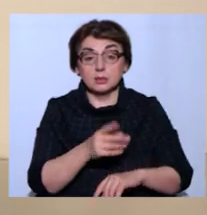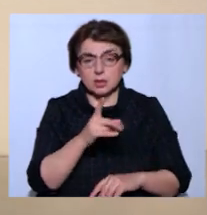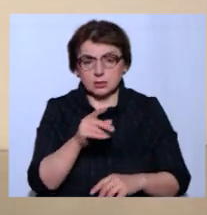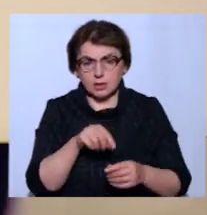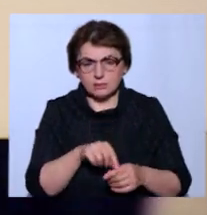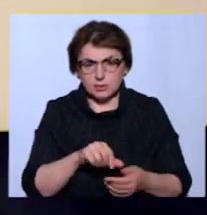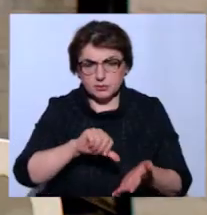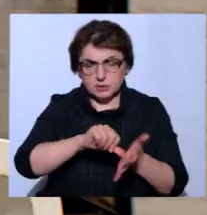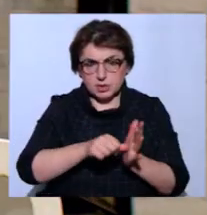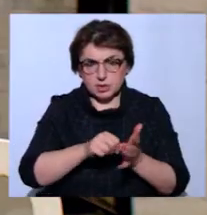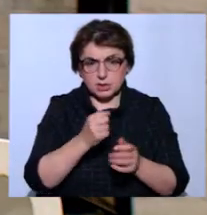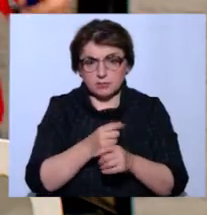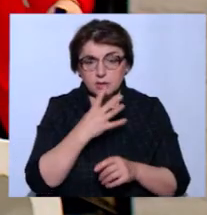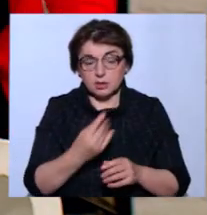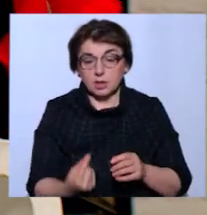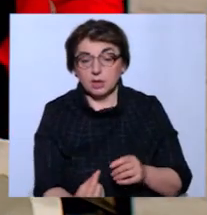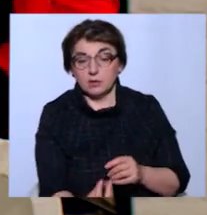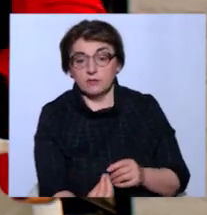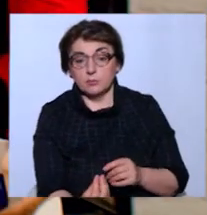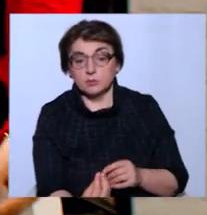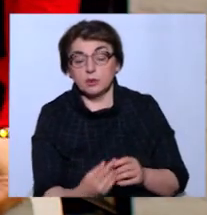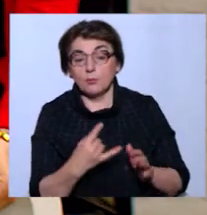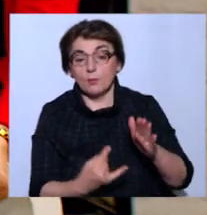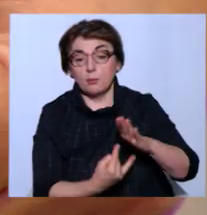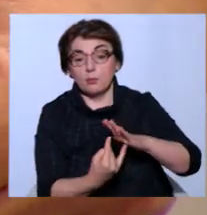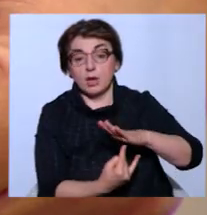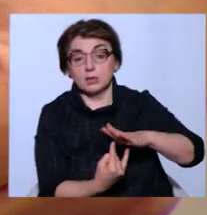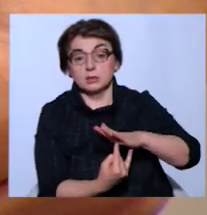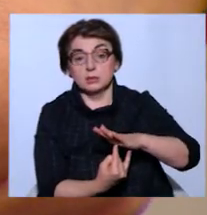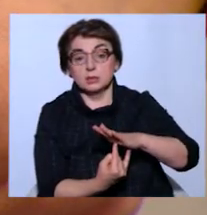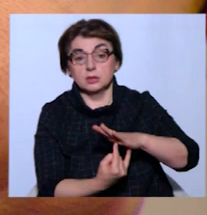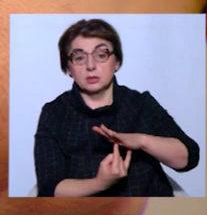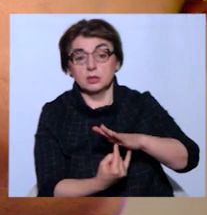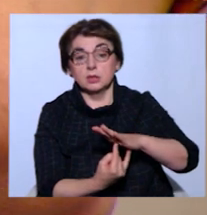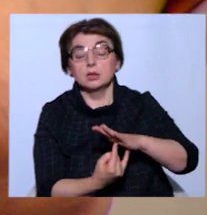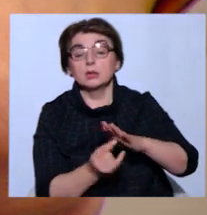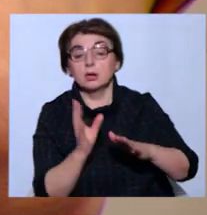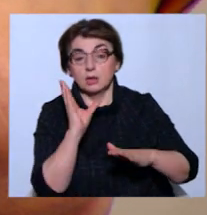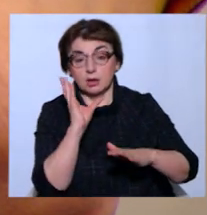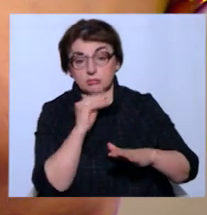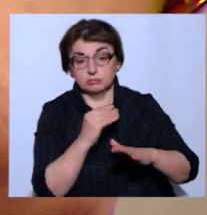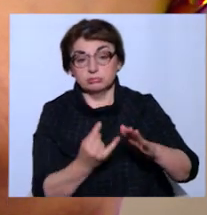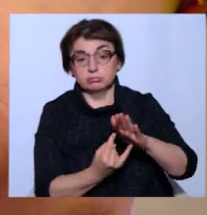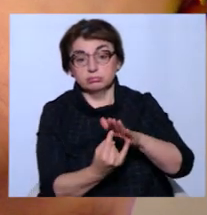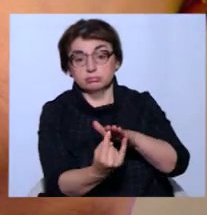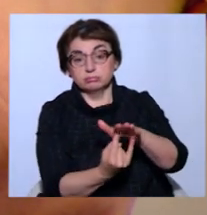სახაზავზე და ქვემოდან მაგნიტს გავაკეთებ, ნახეთ, მიიზიდავს თუ არა მაგნიტი მას.